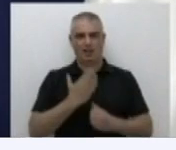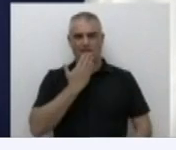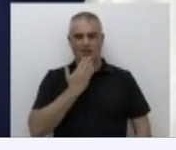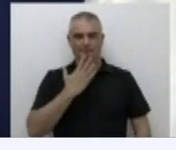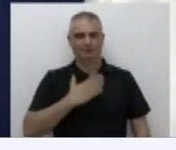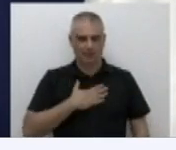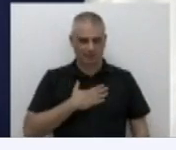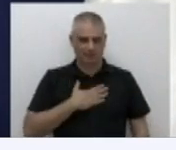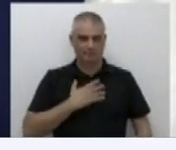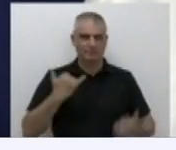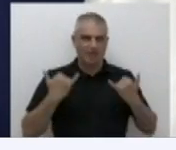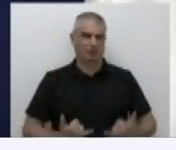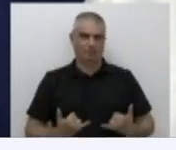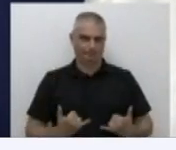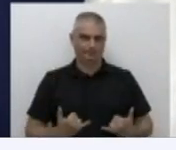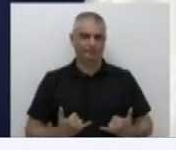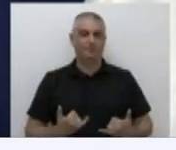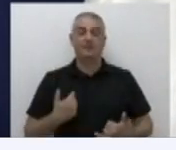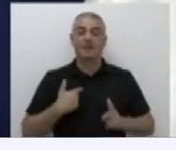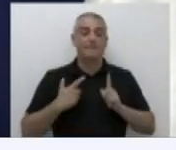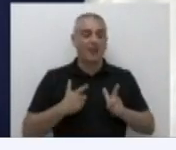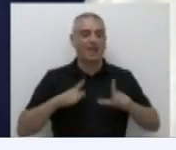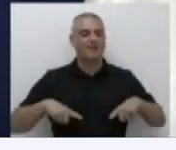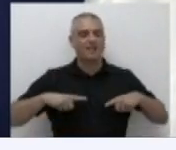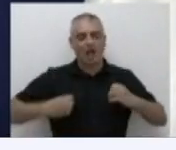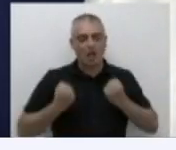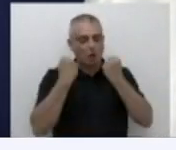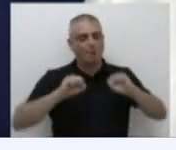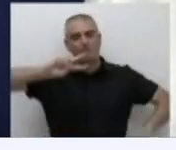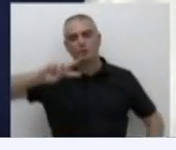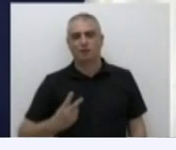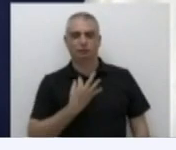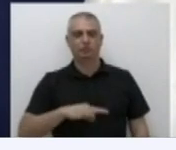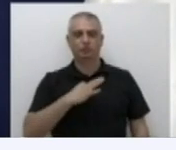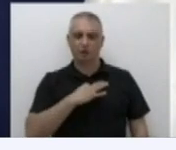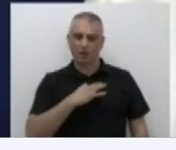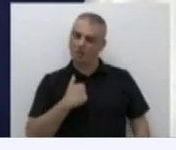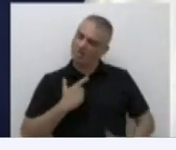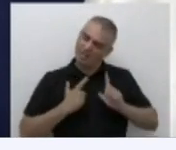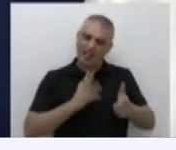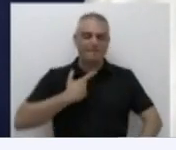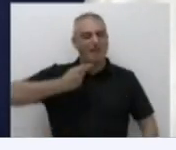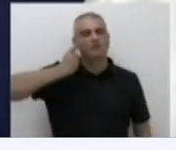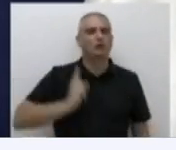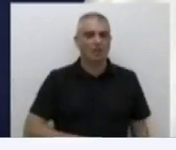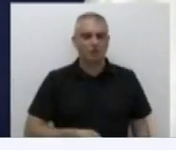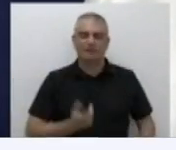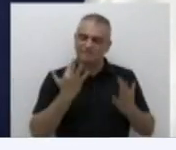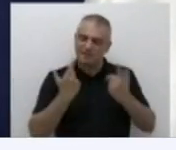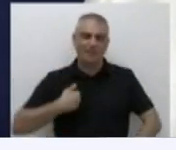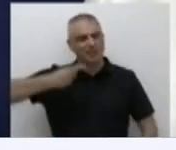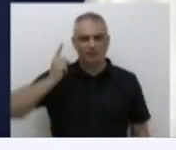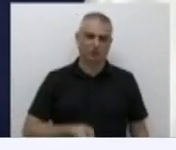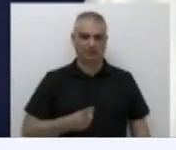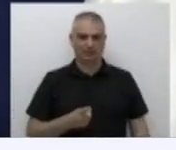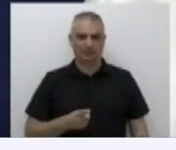صحيح أيضا لشعب إسرائيل اليوم. في حرب الاستقلال الثانية نحن سنحارب حيثما